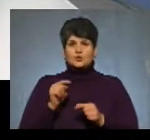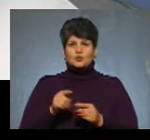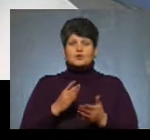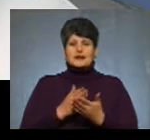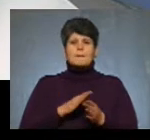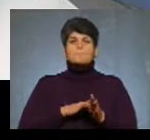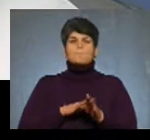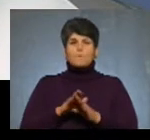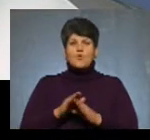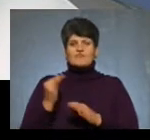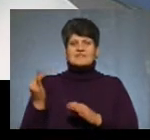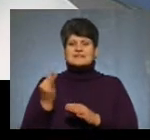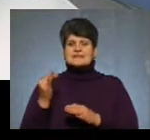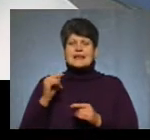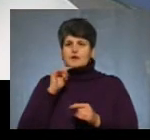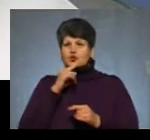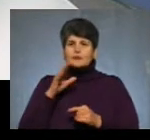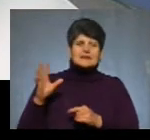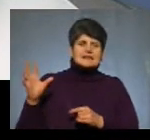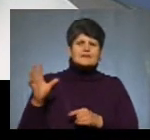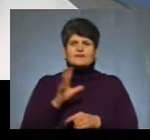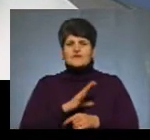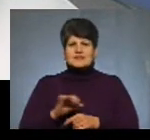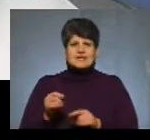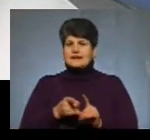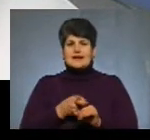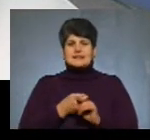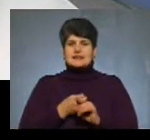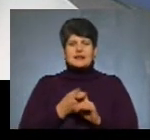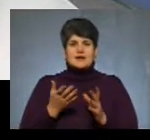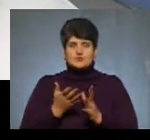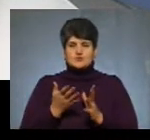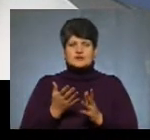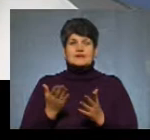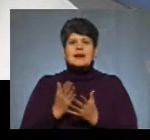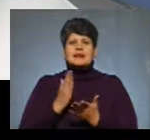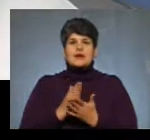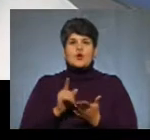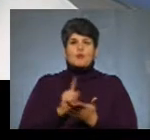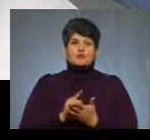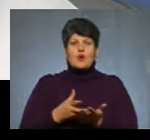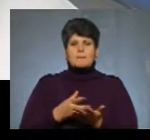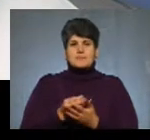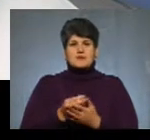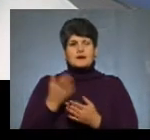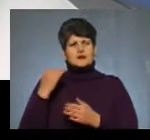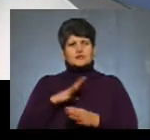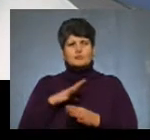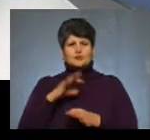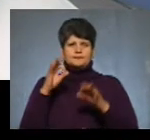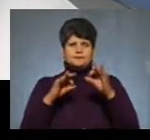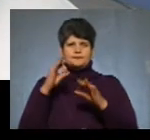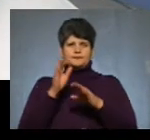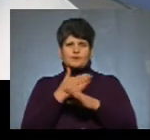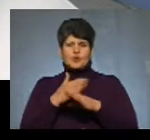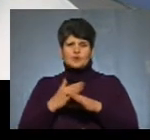повна зацікавленість економити всі енергоносні ресурси. Незалежно там, де яка обов'язкова плата, як було раніше пропорційно розбито до субсидії,